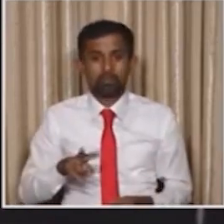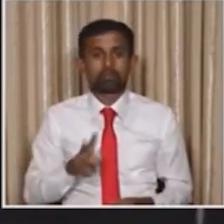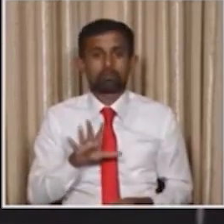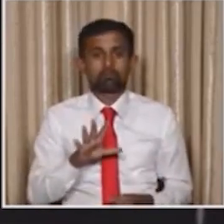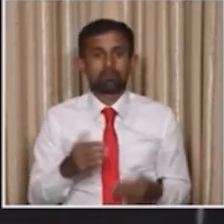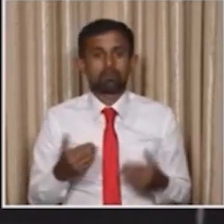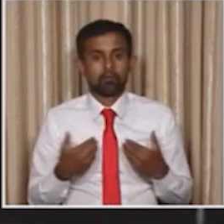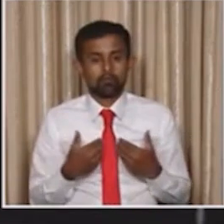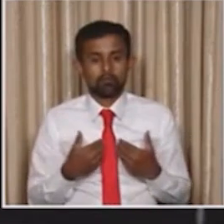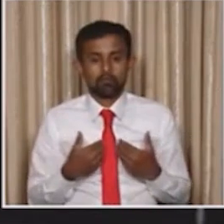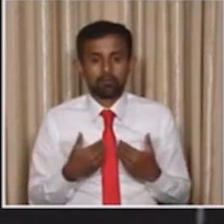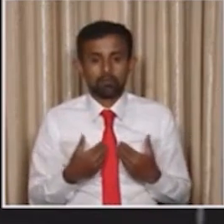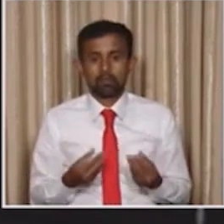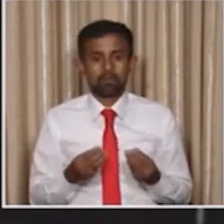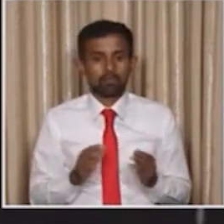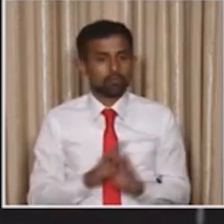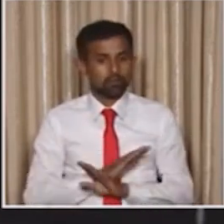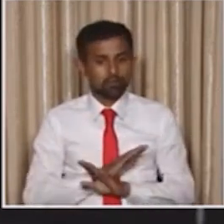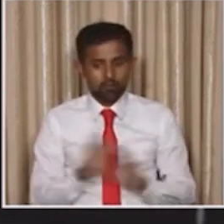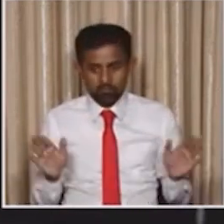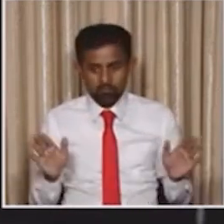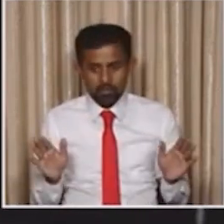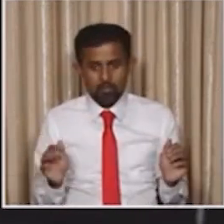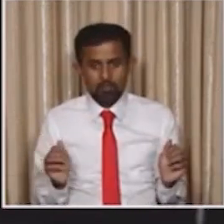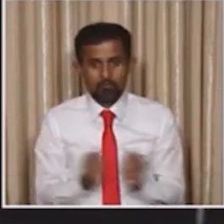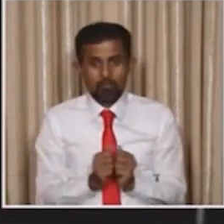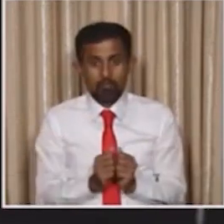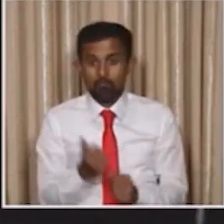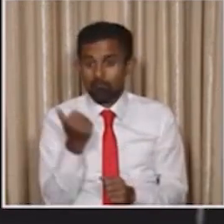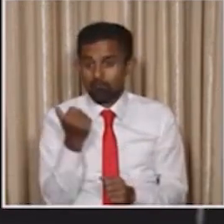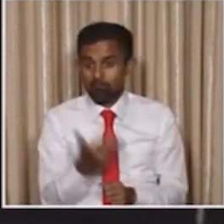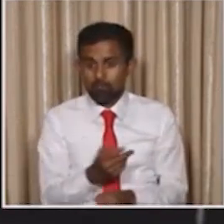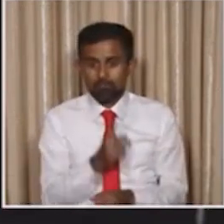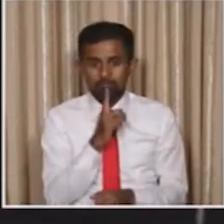දෙනා. ඒකට ඉඩ තියන්නේ නැතුව ක්‍රියා කිරීම වැදගත් කියලා